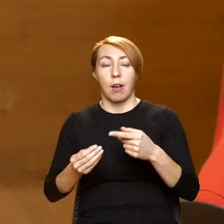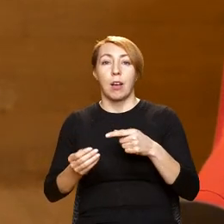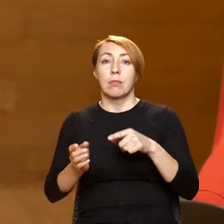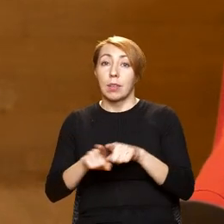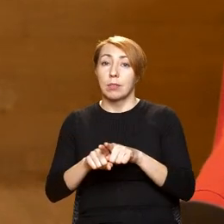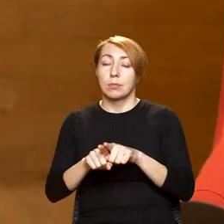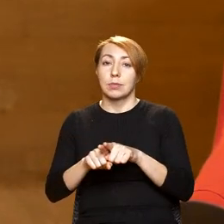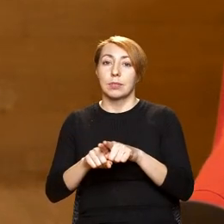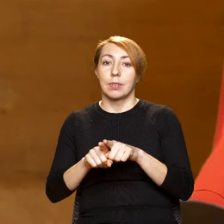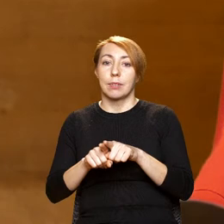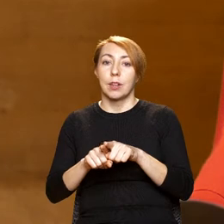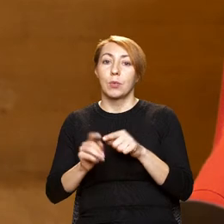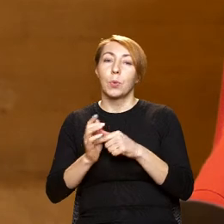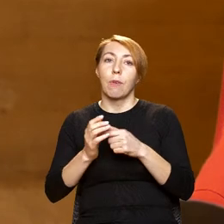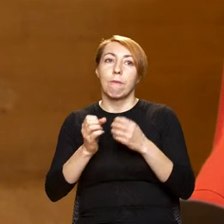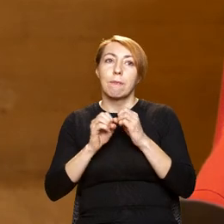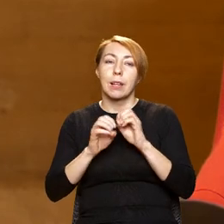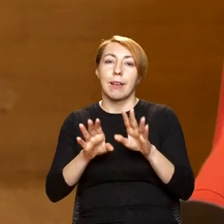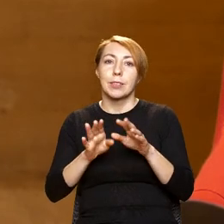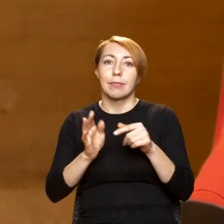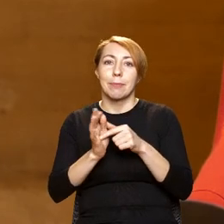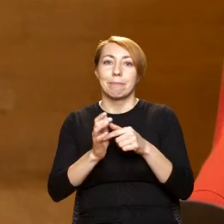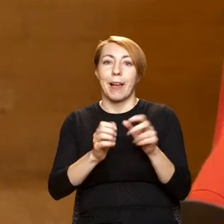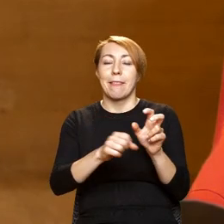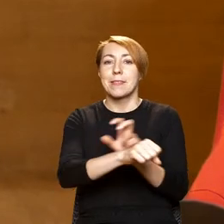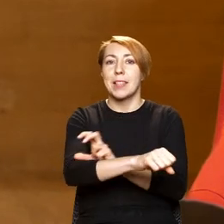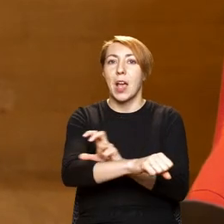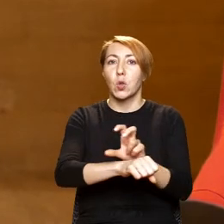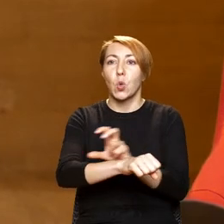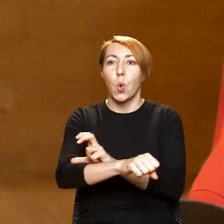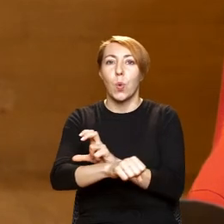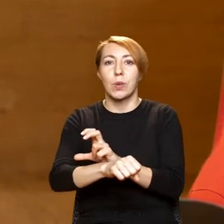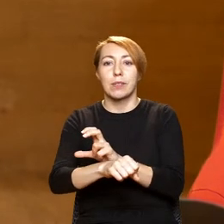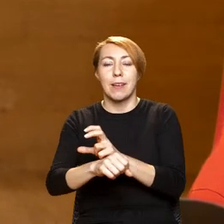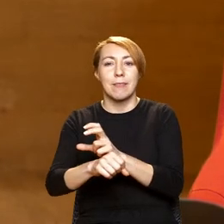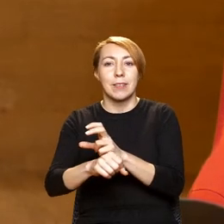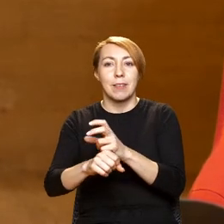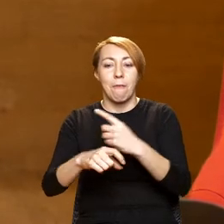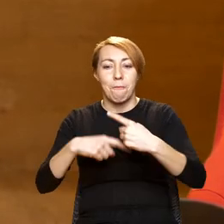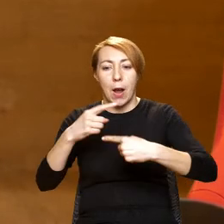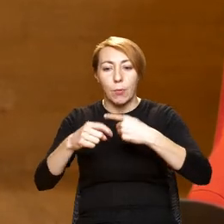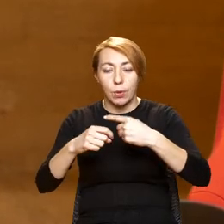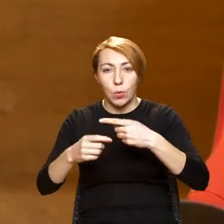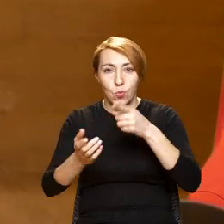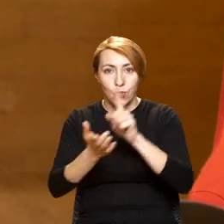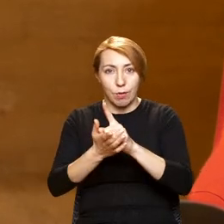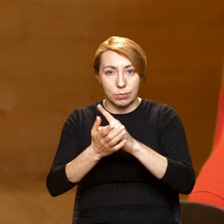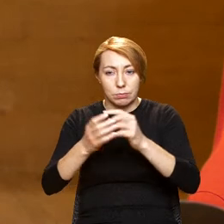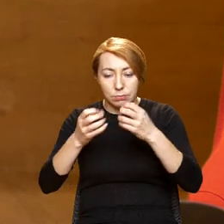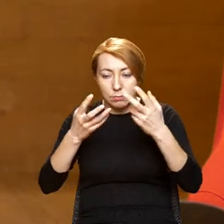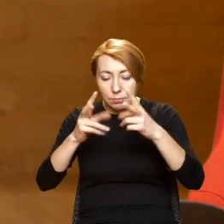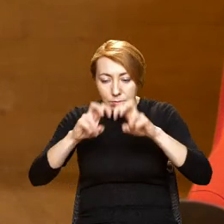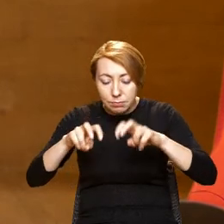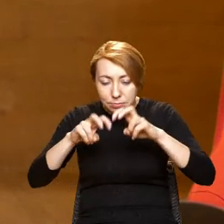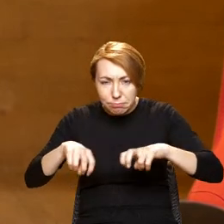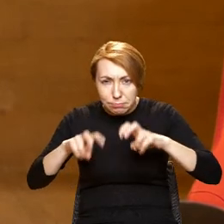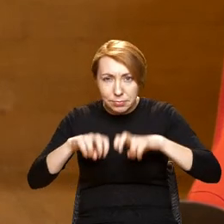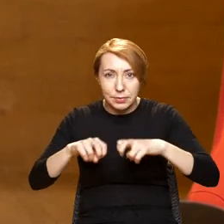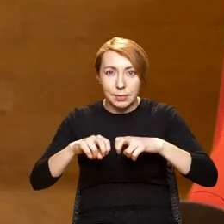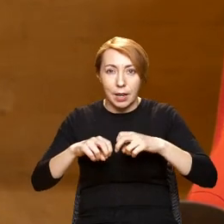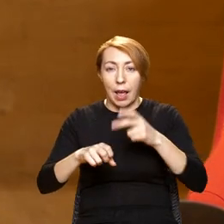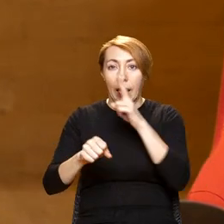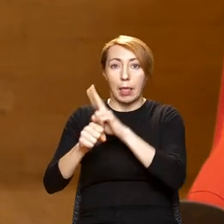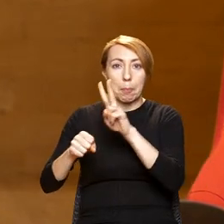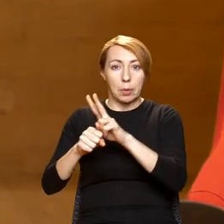sensie stanowi wyjaśnienie, to, że tam była technologia odtworzenia wałków, że te wałki tam pojechały, że Japończycy się zdecydowali